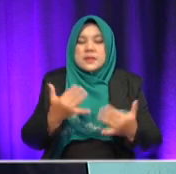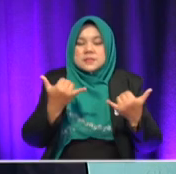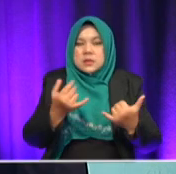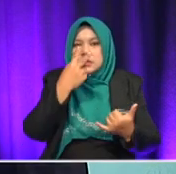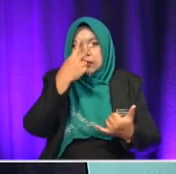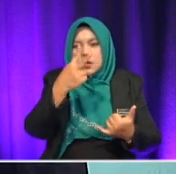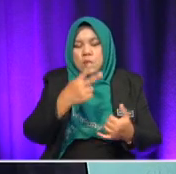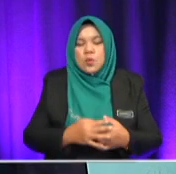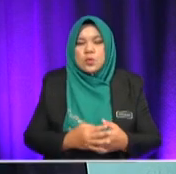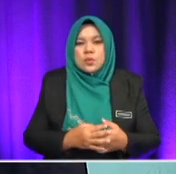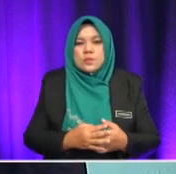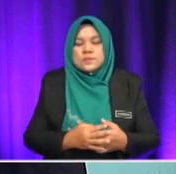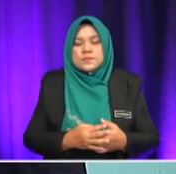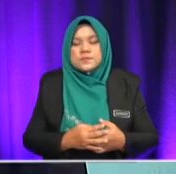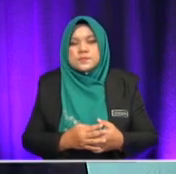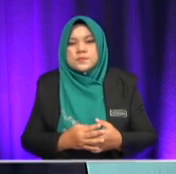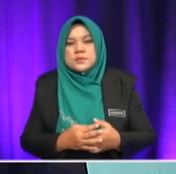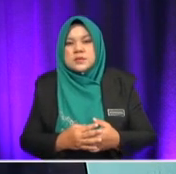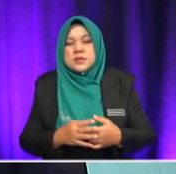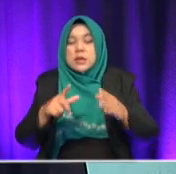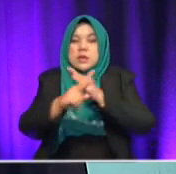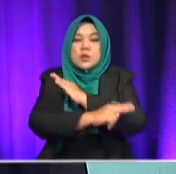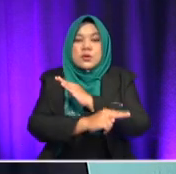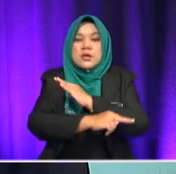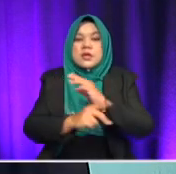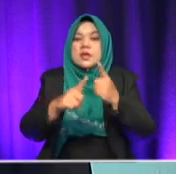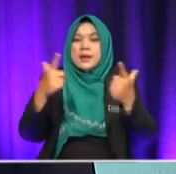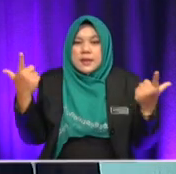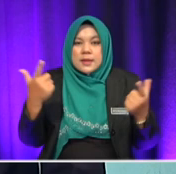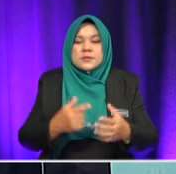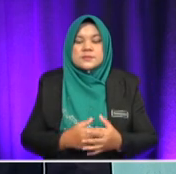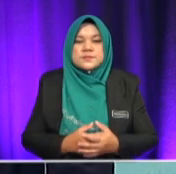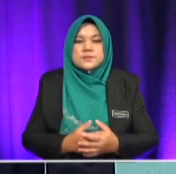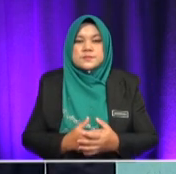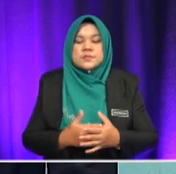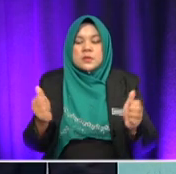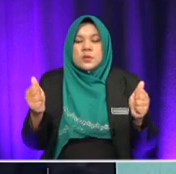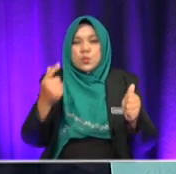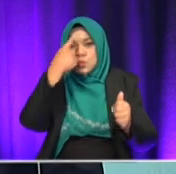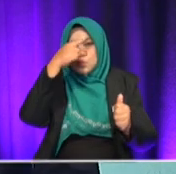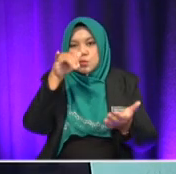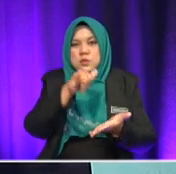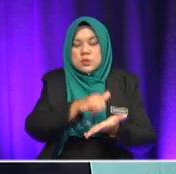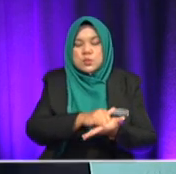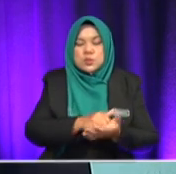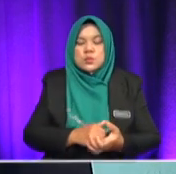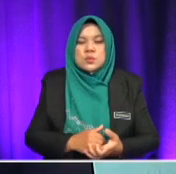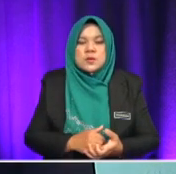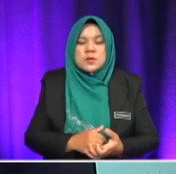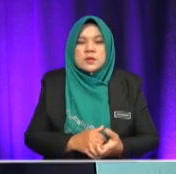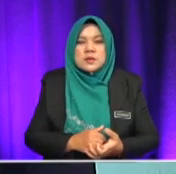eee majelis ataupun zakat daripada negeri-negeri yang ada di Malaysia Oke untuk itu sebelum itu sebenarnya tentang